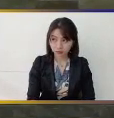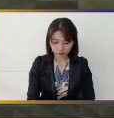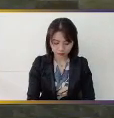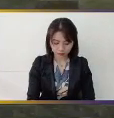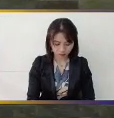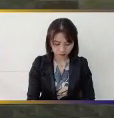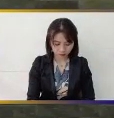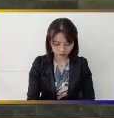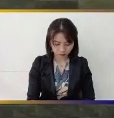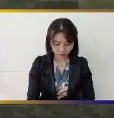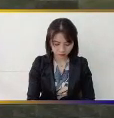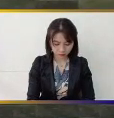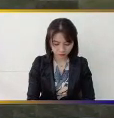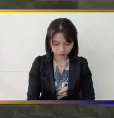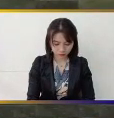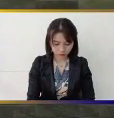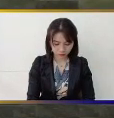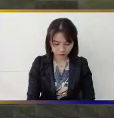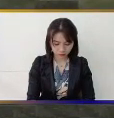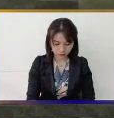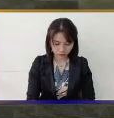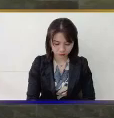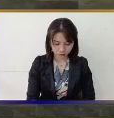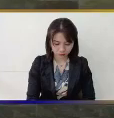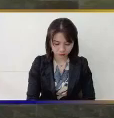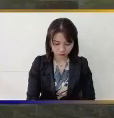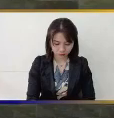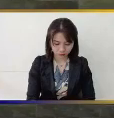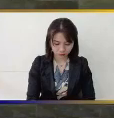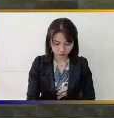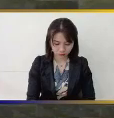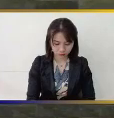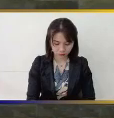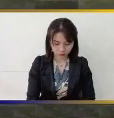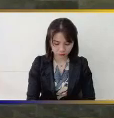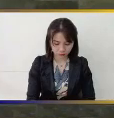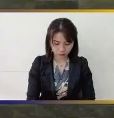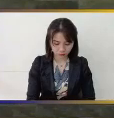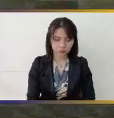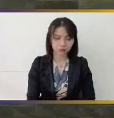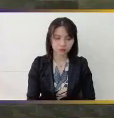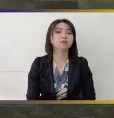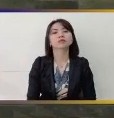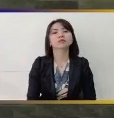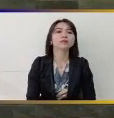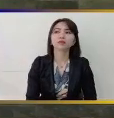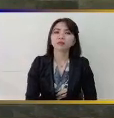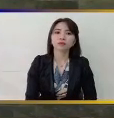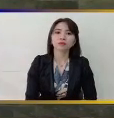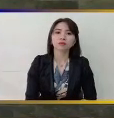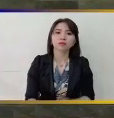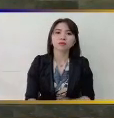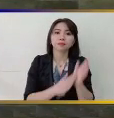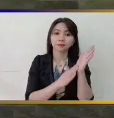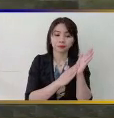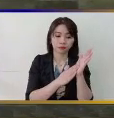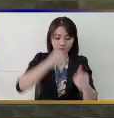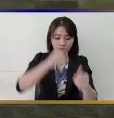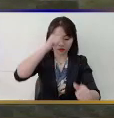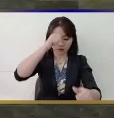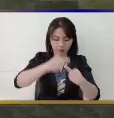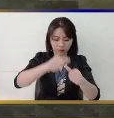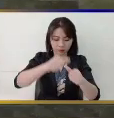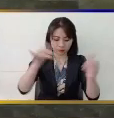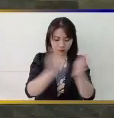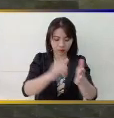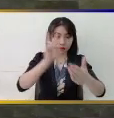a spirit of infirmity. All right? Please take note of that, mark it, underline